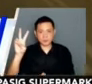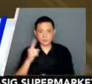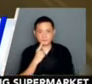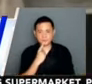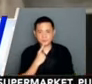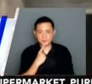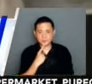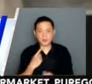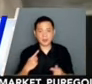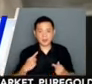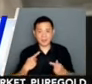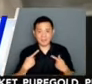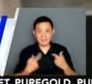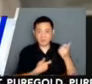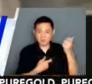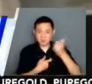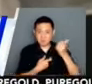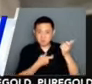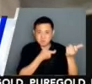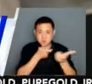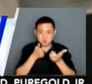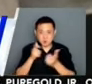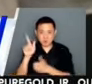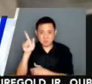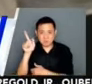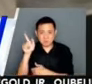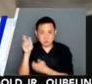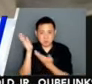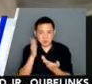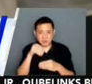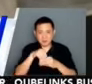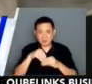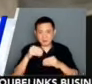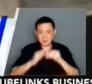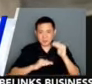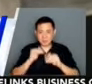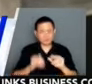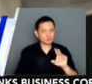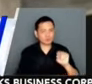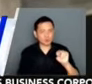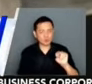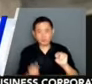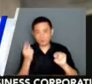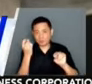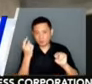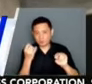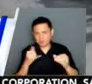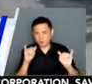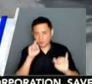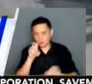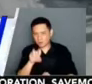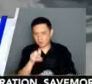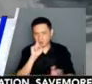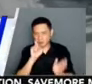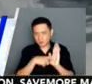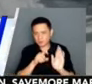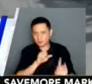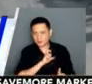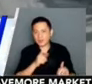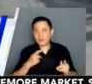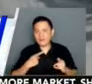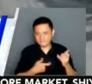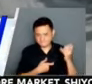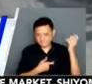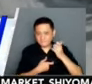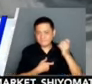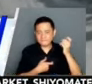ang mga pulis sa loob ng KOJC compound. Ilang pulis ang namataang may bit-bit na armas. May paglilinaw rito ang tagapagsalita ng Task Force